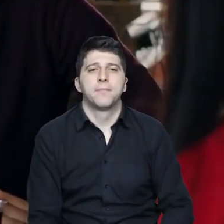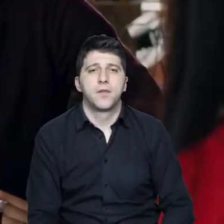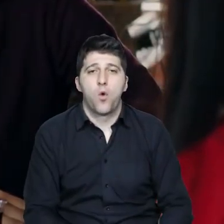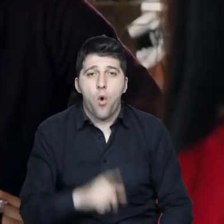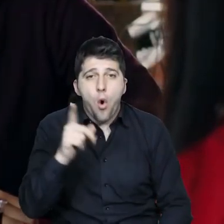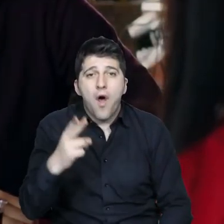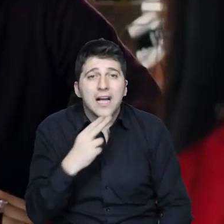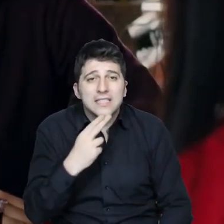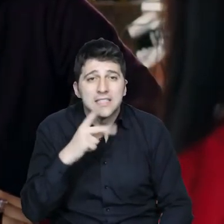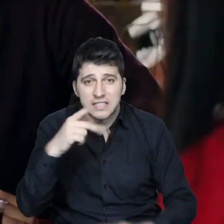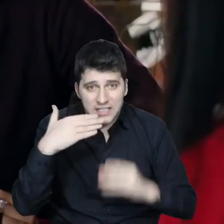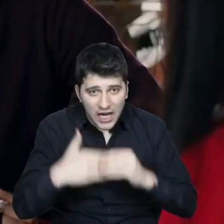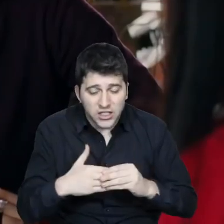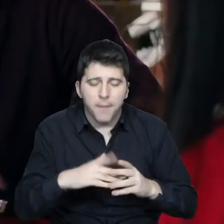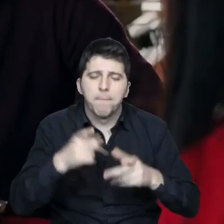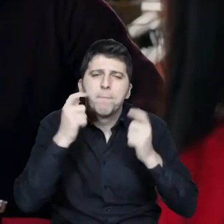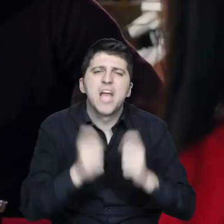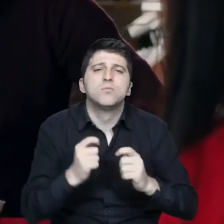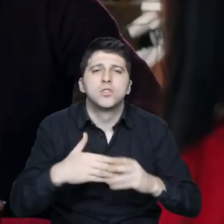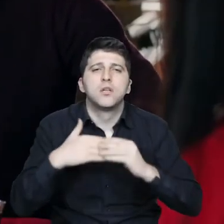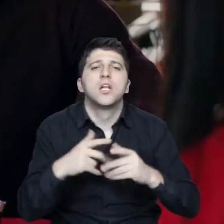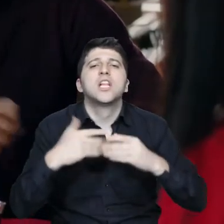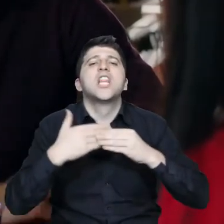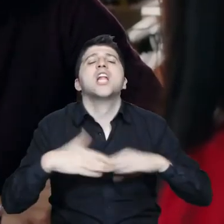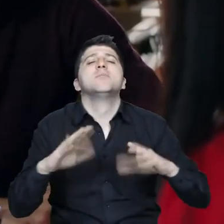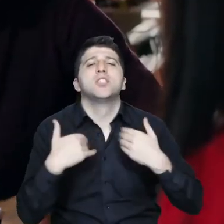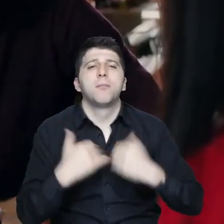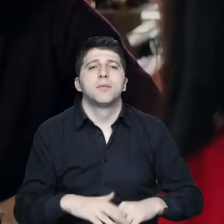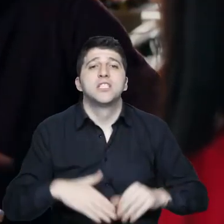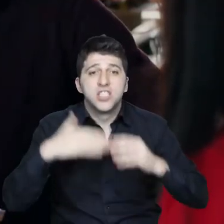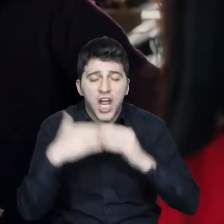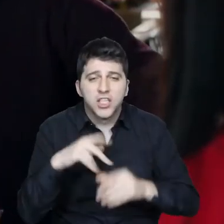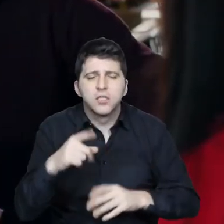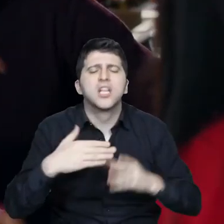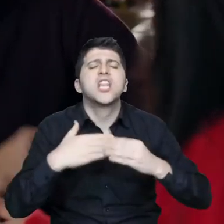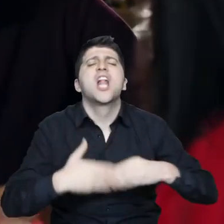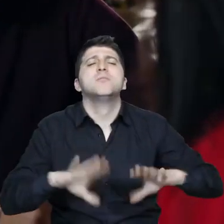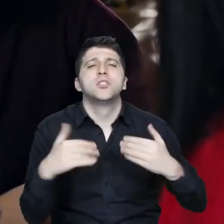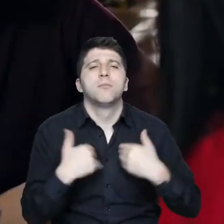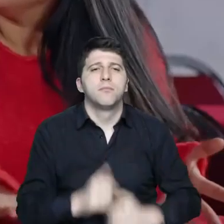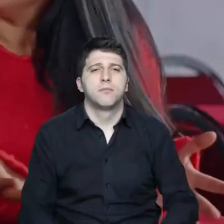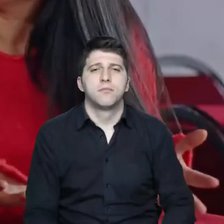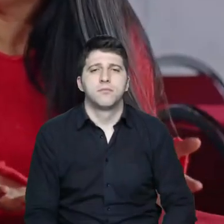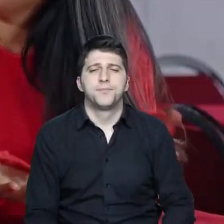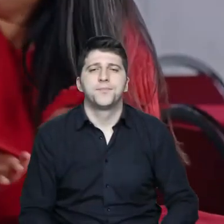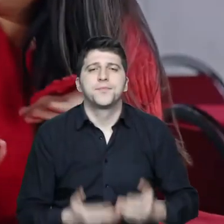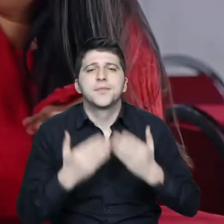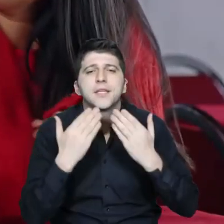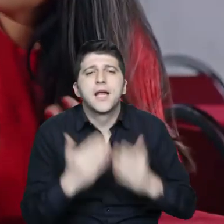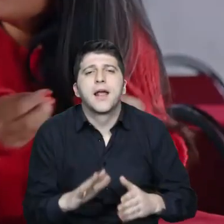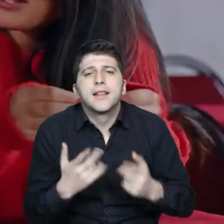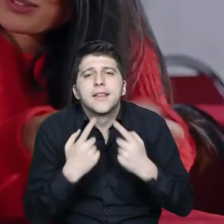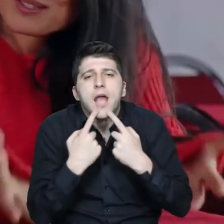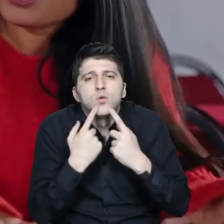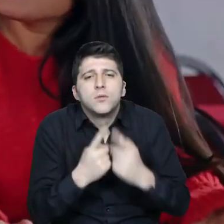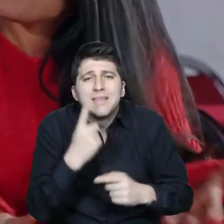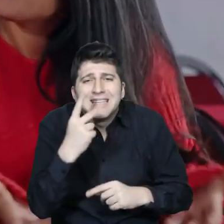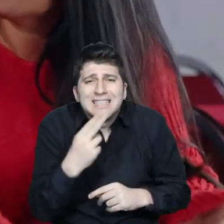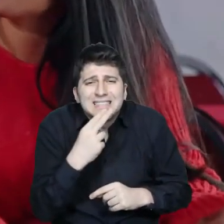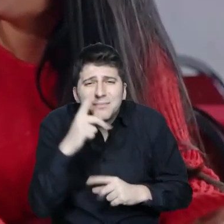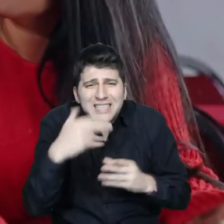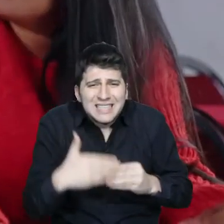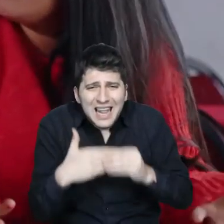O kızla ya tanışacak, ya tanışacak. Tanışmayacağım. Tanışacaksın. Tanışmayacağım. Ya ne diyoruz? Alt tarafı